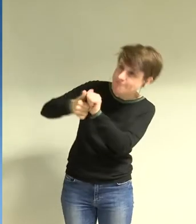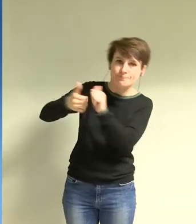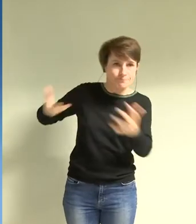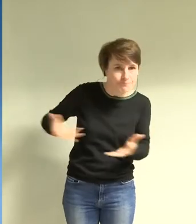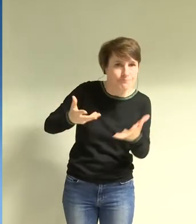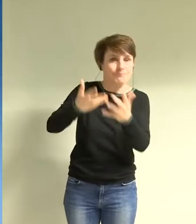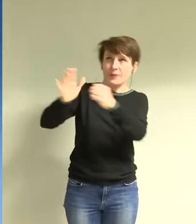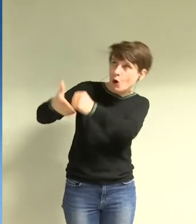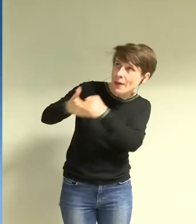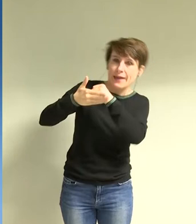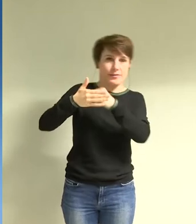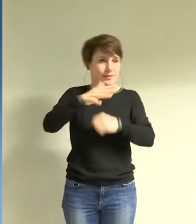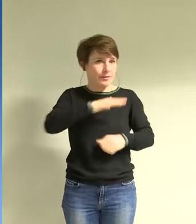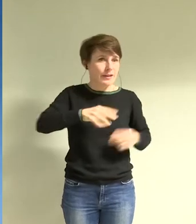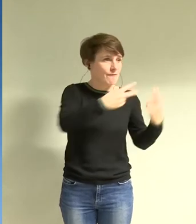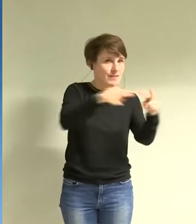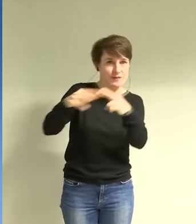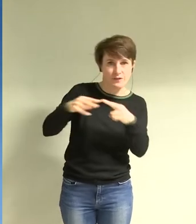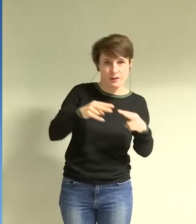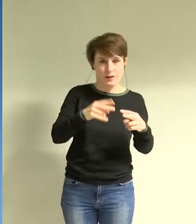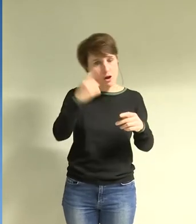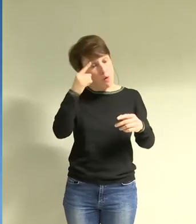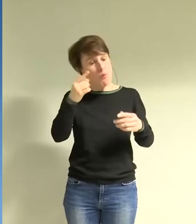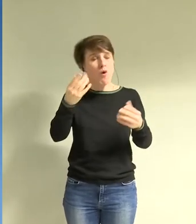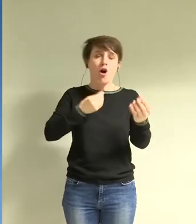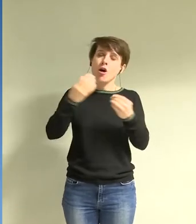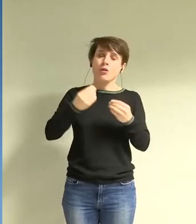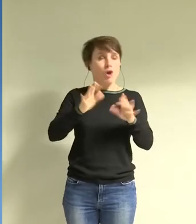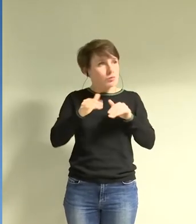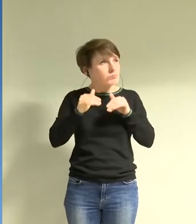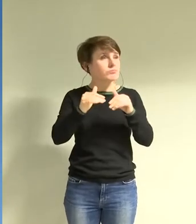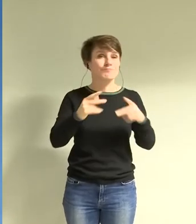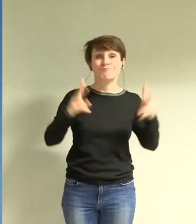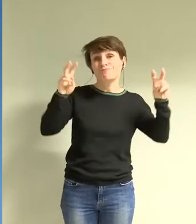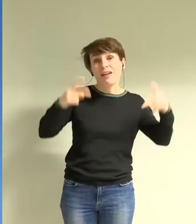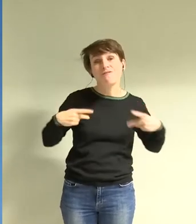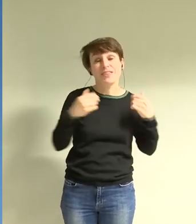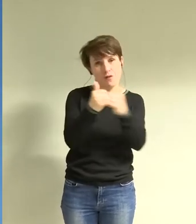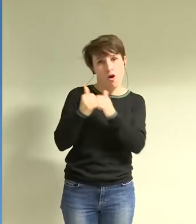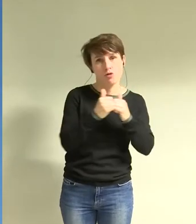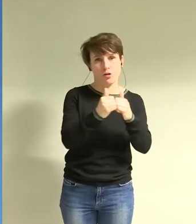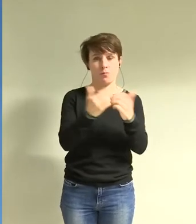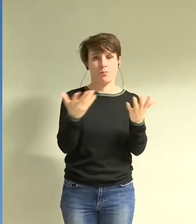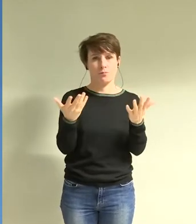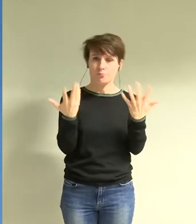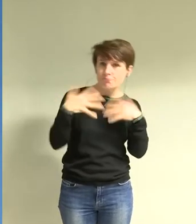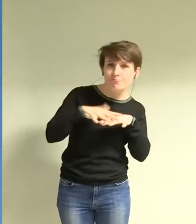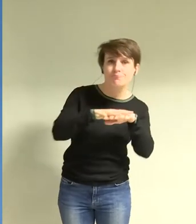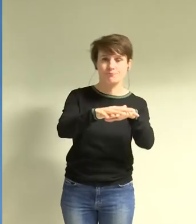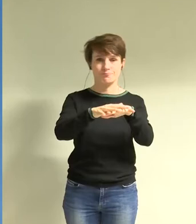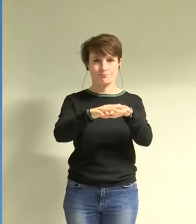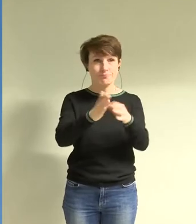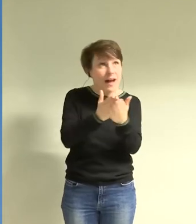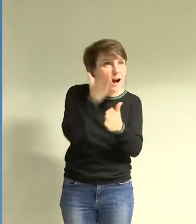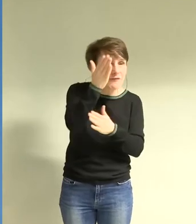de façon à garder ce qui fait notre vivre ensemble ce qui fait notre notre nation et notre collectivité est notre avenir commun